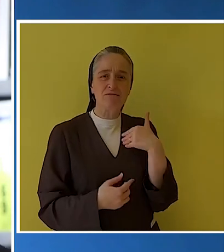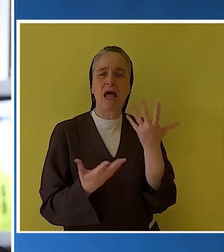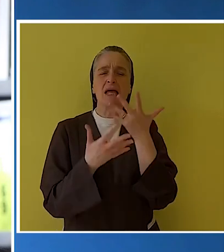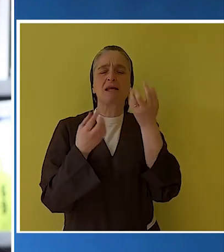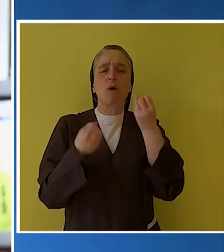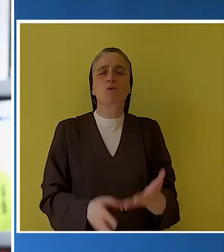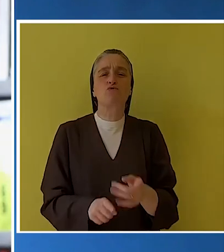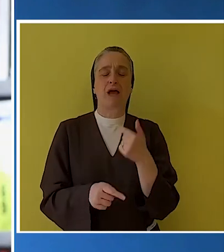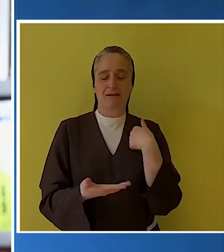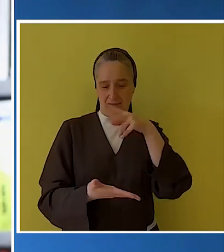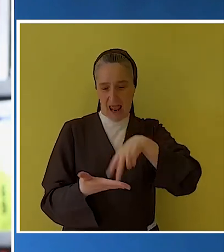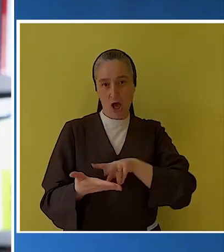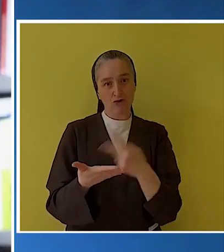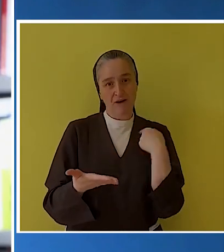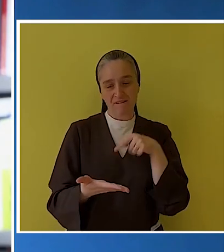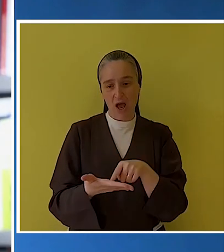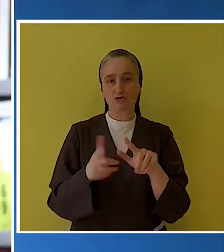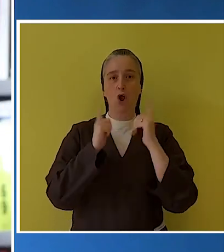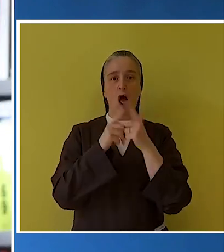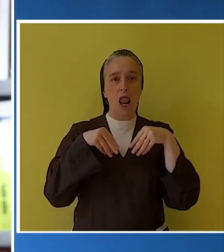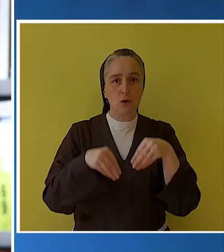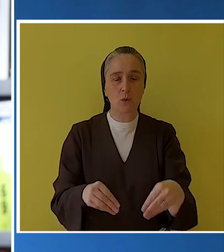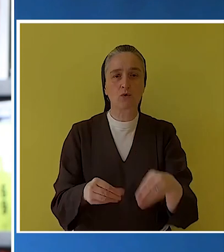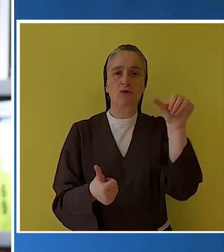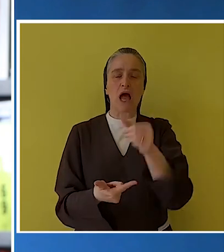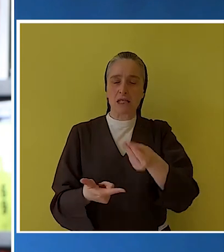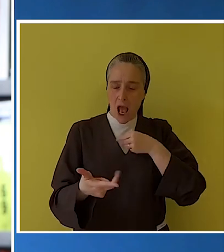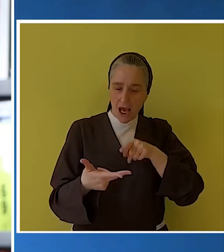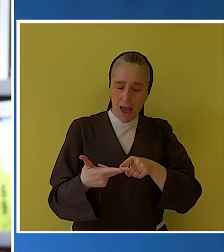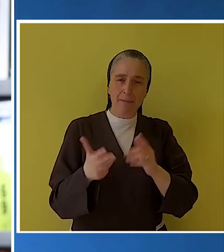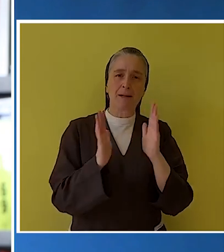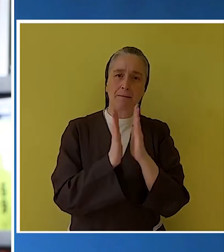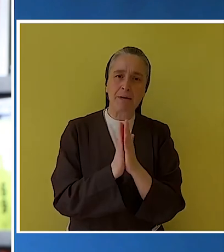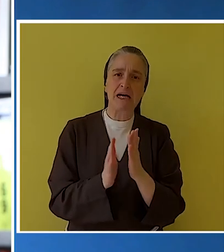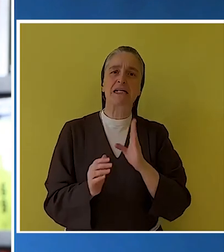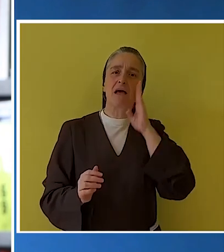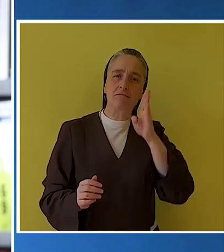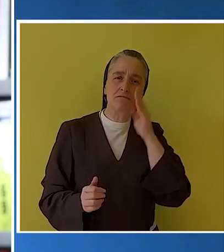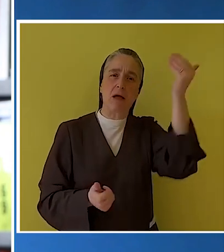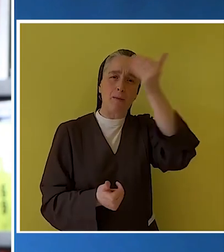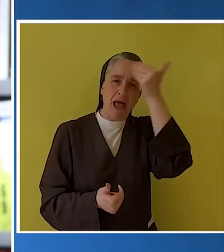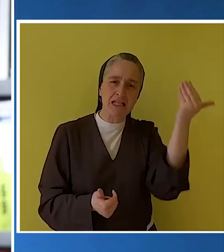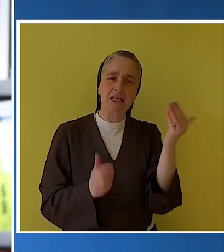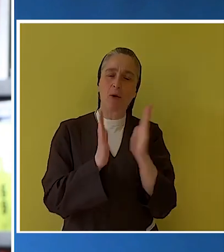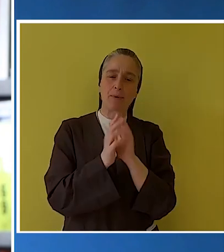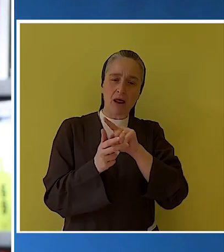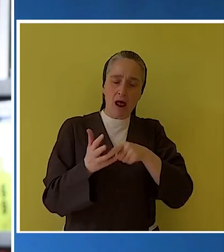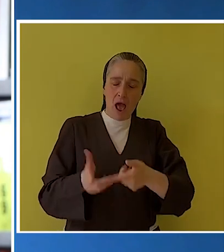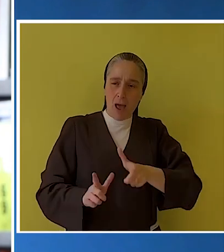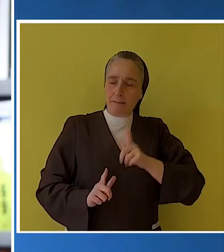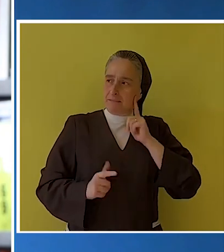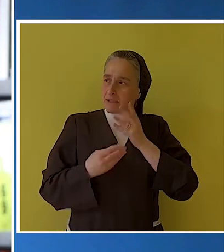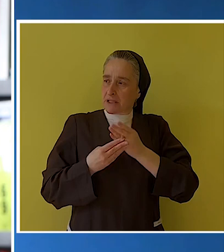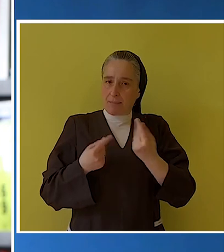se ascolti la parola di Dio, nella liturgia, nei sacramenti, quindi messa, confessione, battesimo, quando preghi, quelle robe lì. Poi succede nella chiesa,